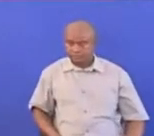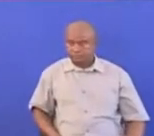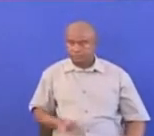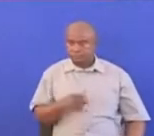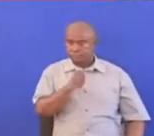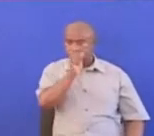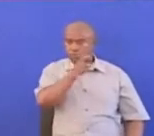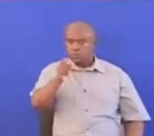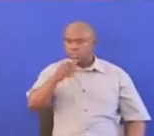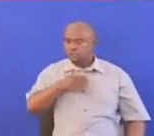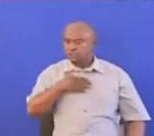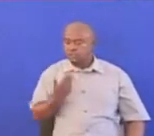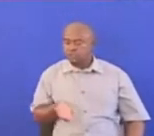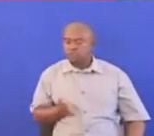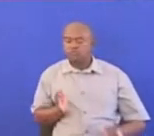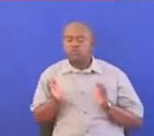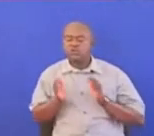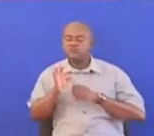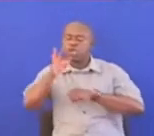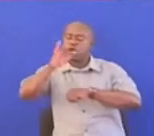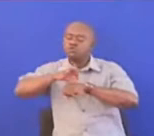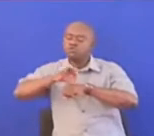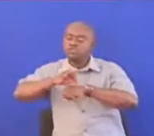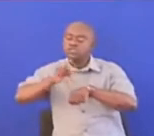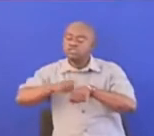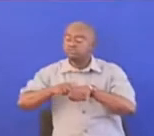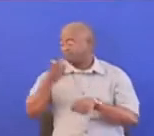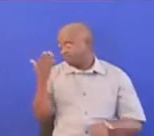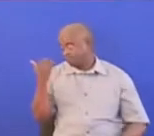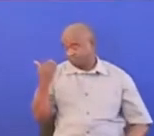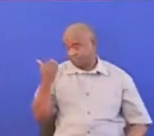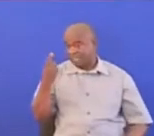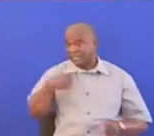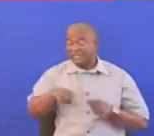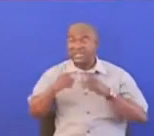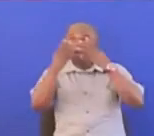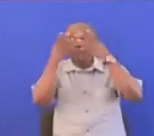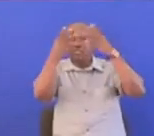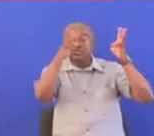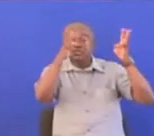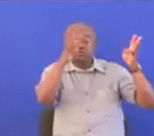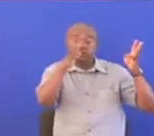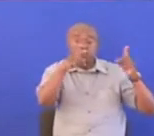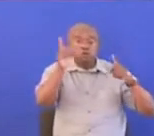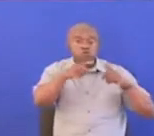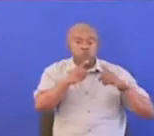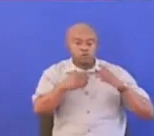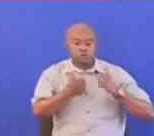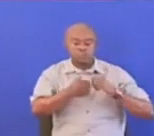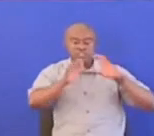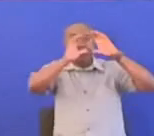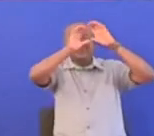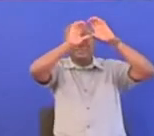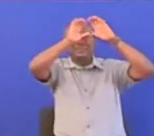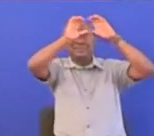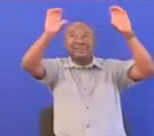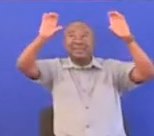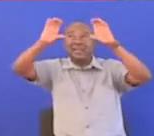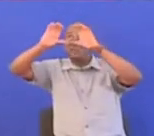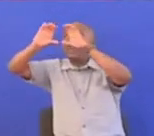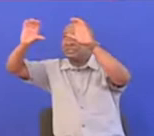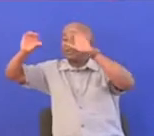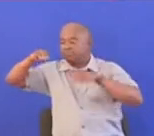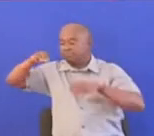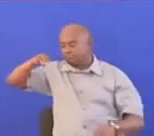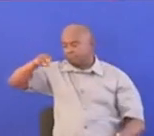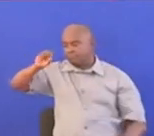wananchi wetu ambao walikuwa wanafuga nyuki hapo awali kwenye hiyo misitu wanakosa pa kuweka mizinga. Kwa hatua hii ya Mheshimiwa